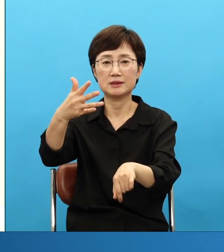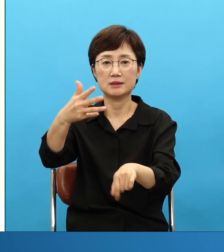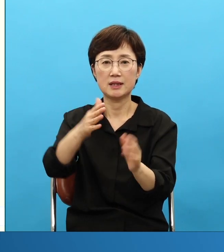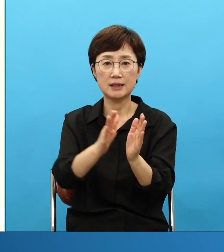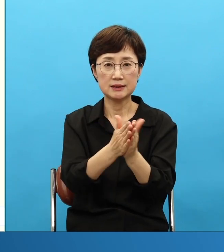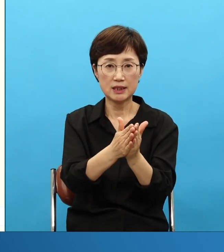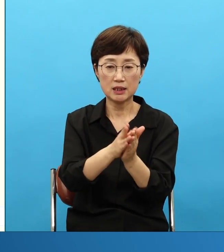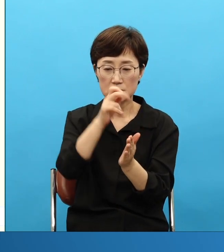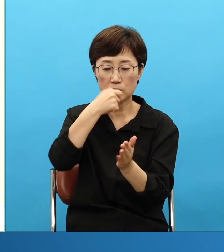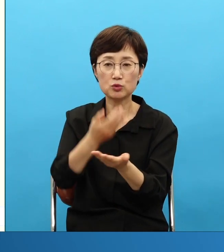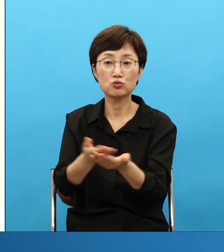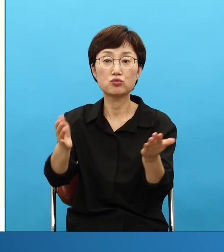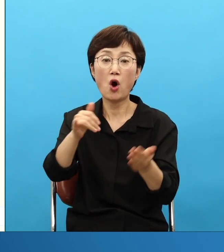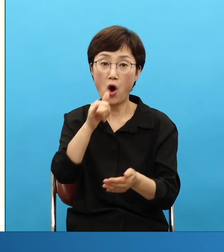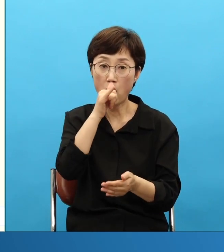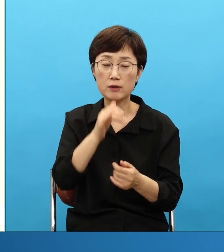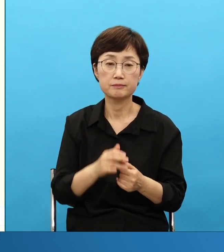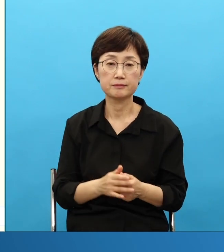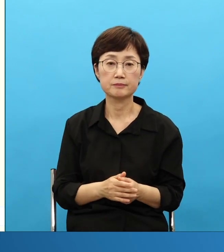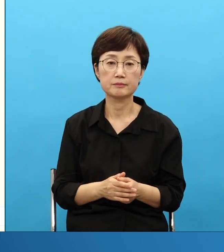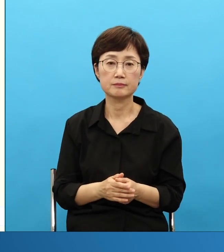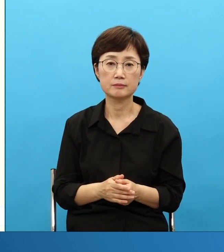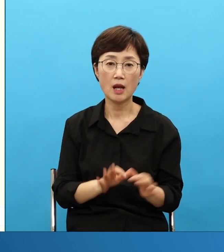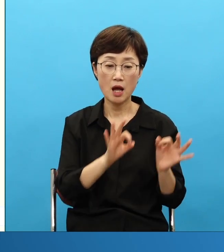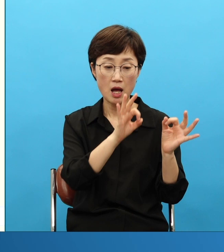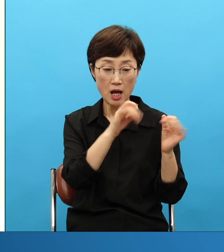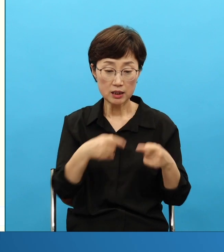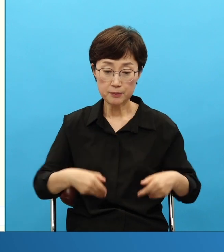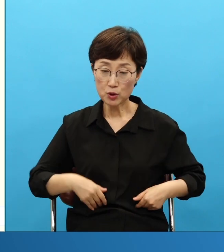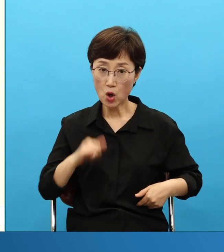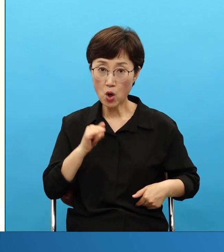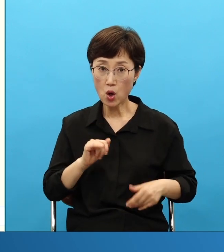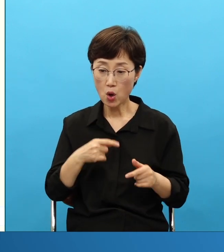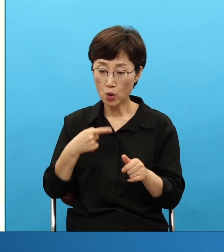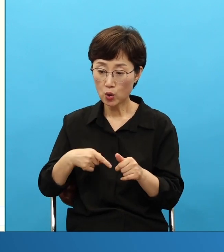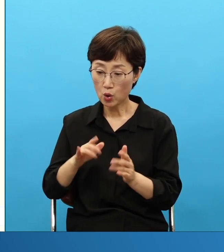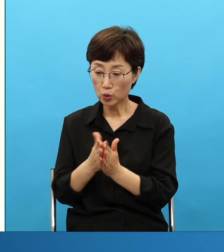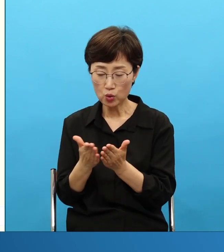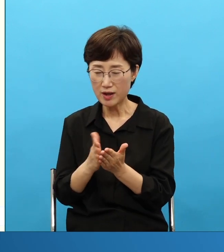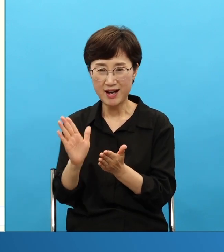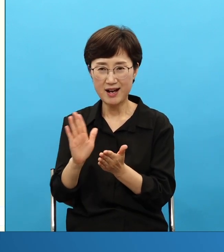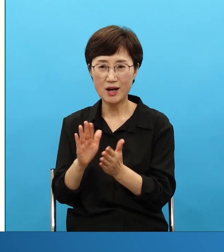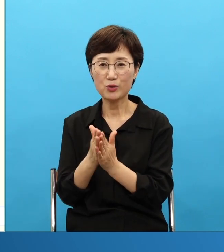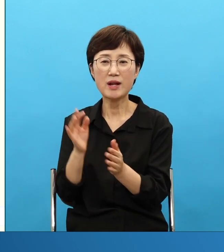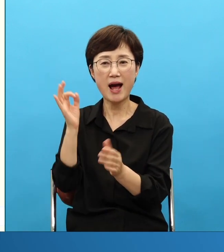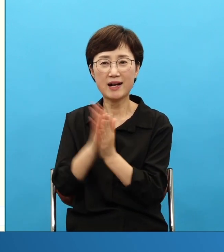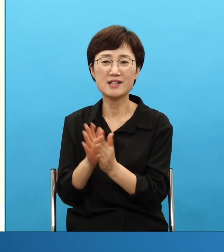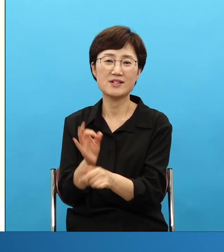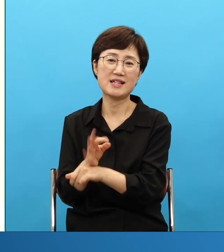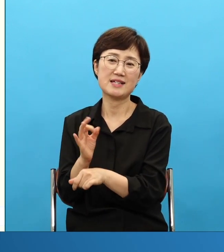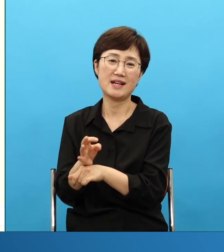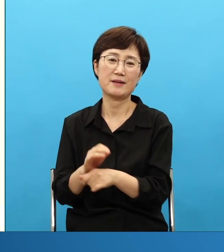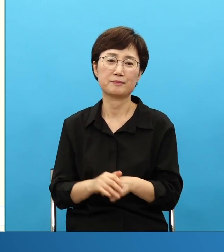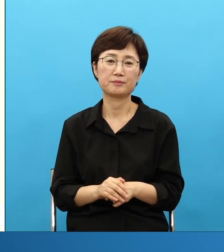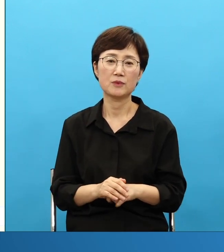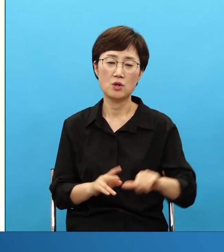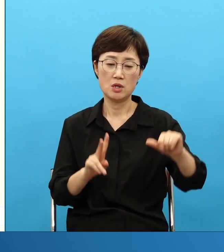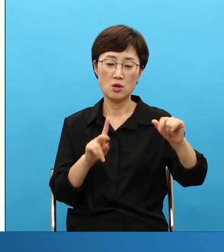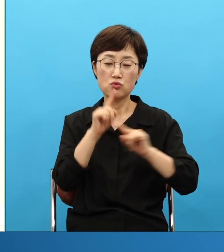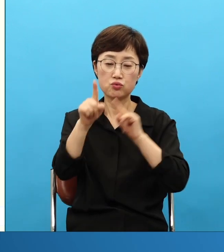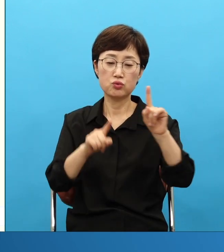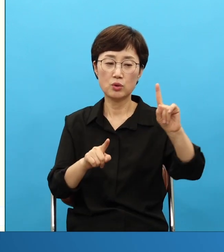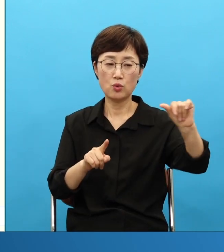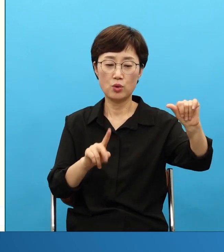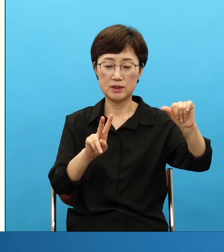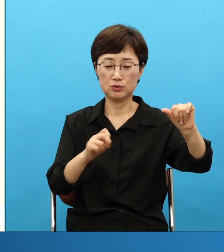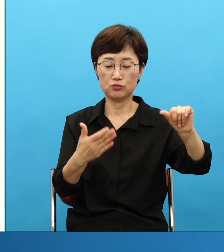식사가 제공됩니다. 할인 대상자의 경우 교재는 포함되지 않습니다. 오는 29일까지